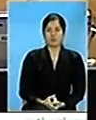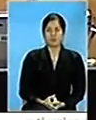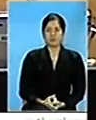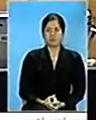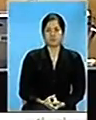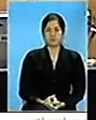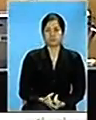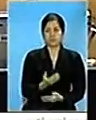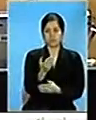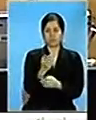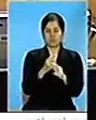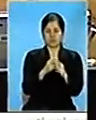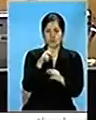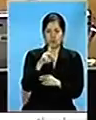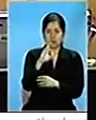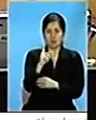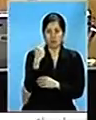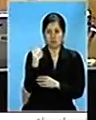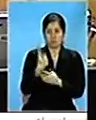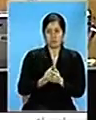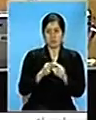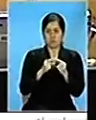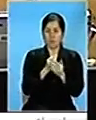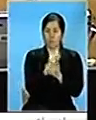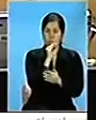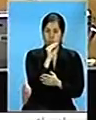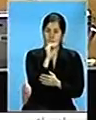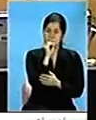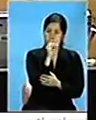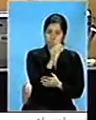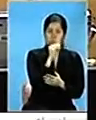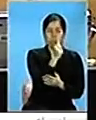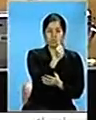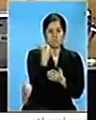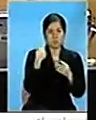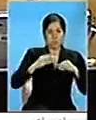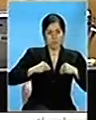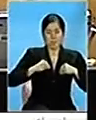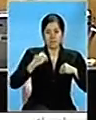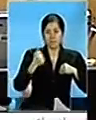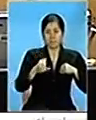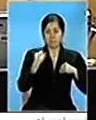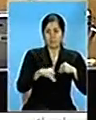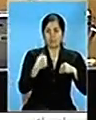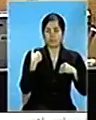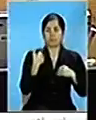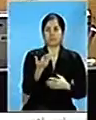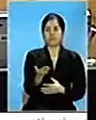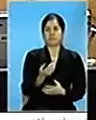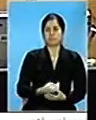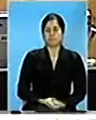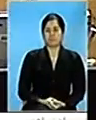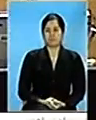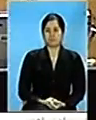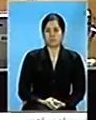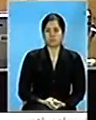ท่านพิเชษฐ์กล้าพูดก็กล้ารับกล้าถอนนะถอนจะได้เดินหน้าต่